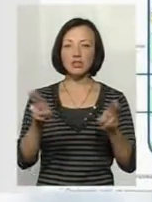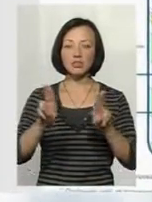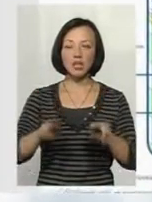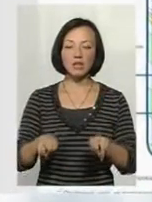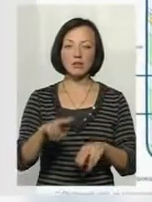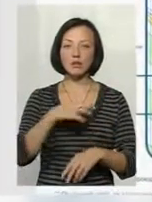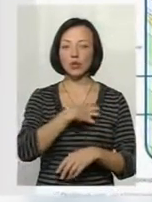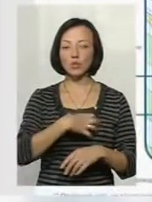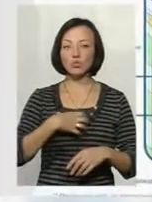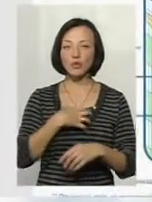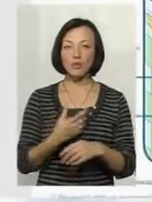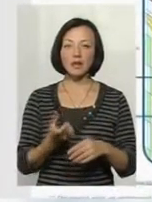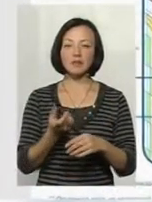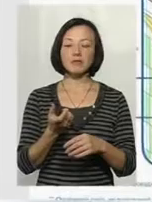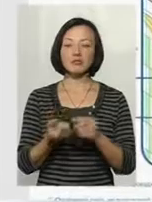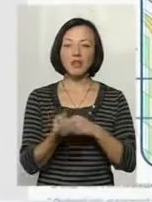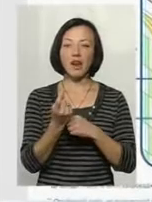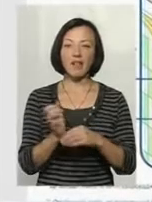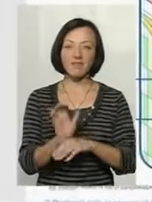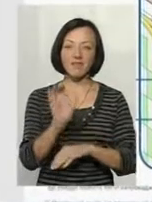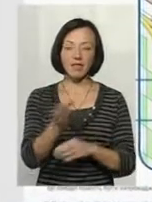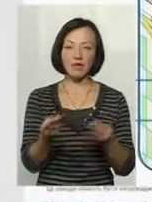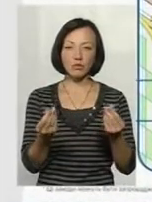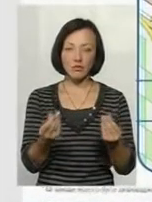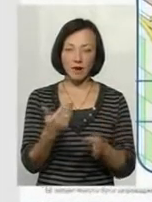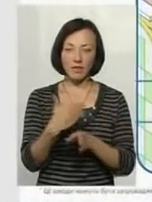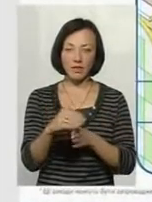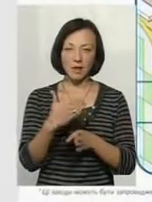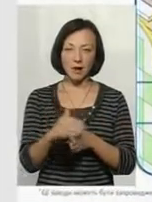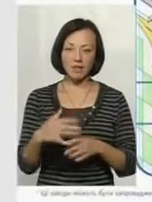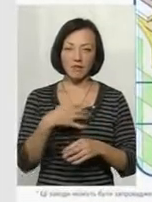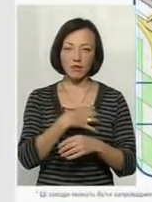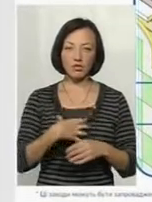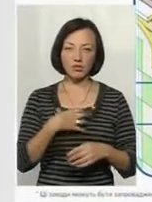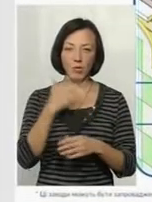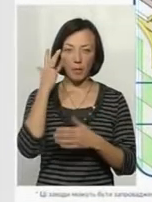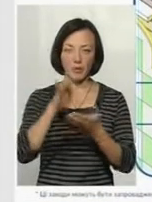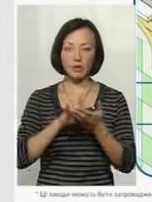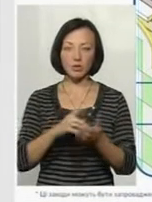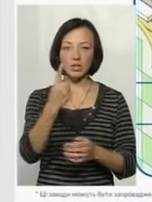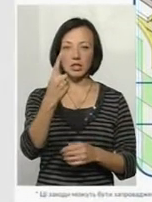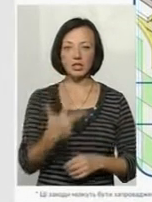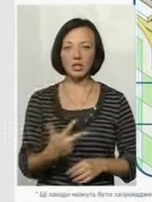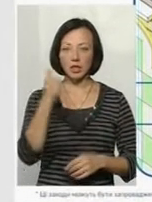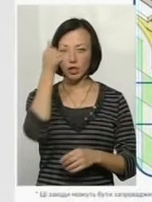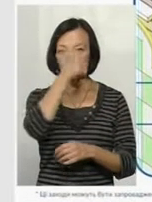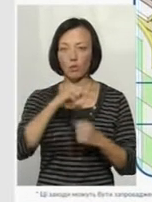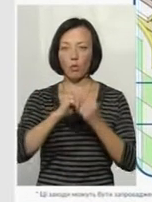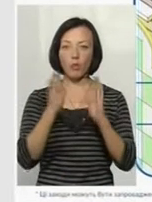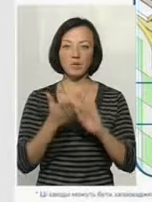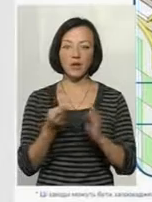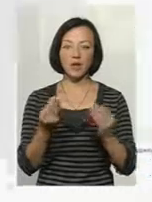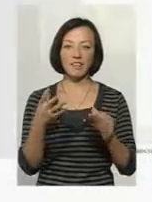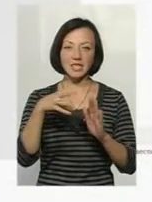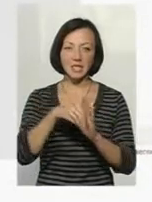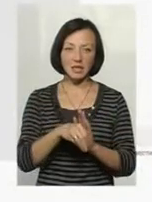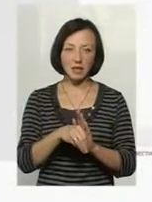з ключових джерел фінансування в цьому секторі, виділяючи на цю важливу мету більше третини річного обсягу